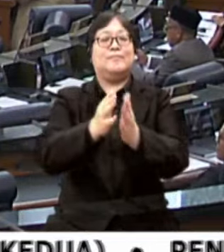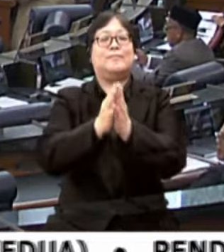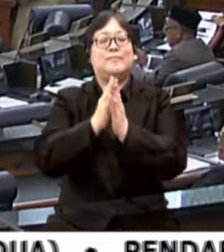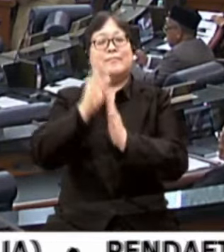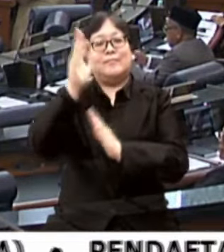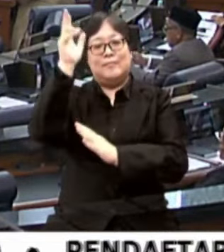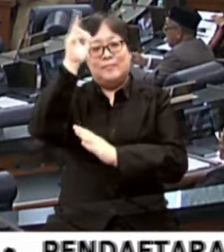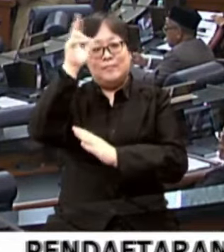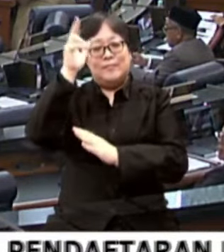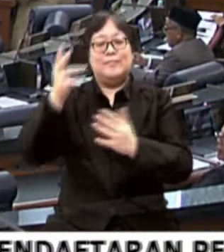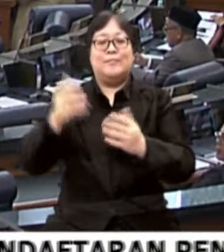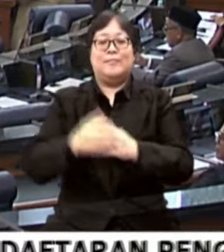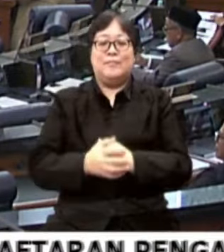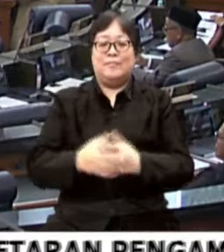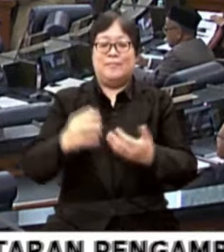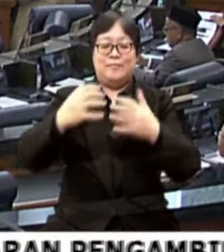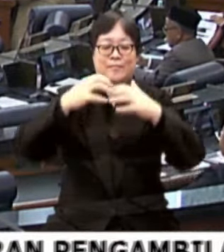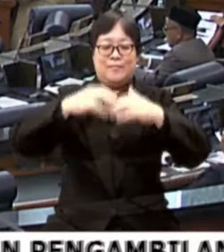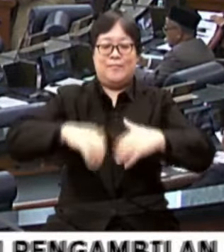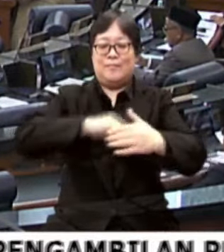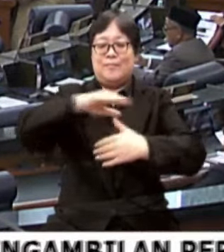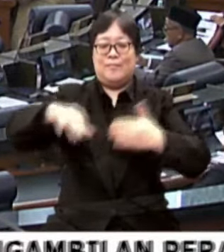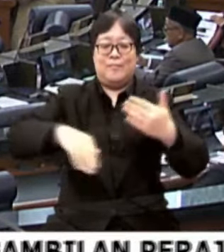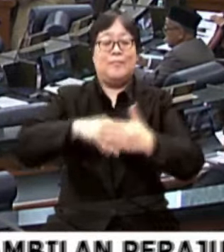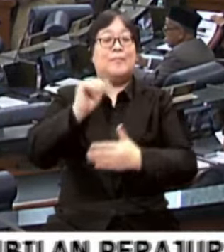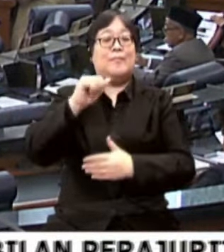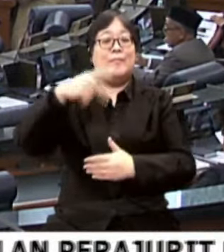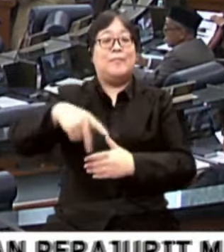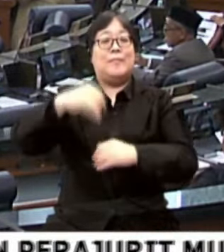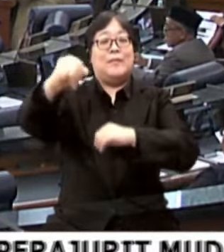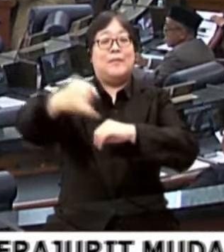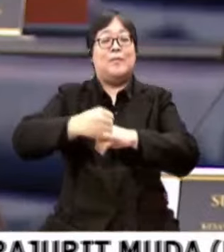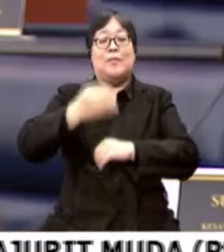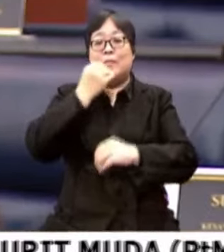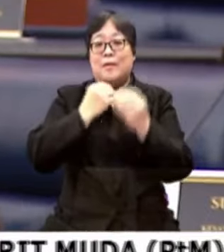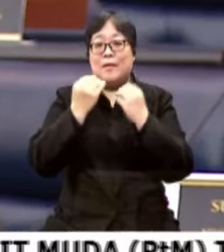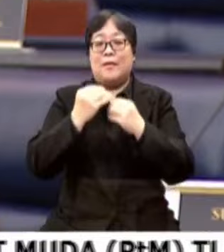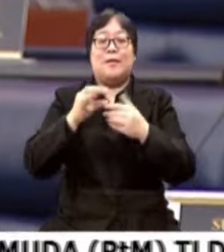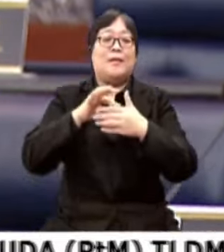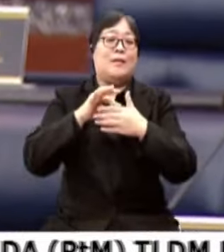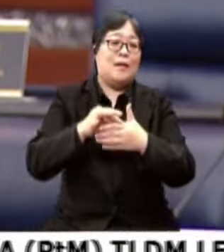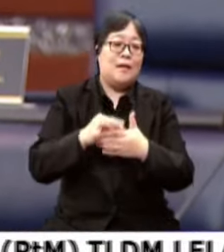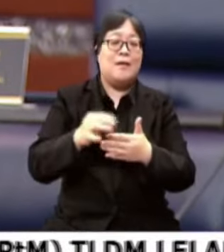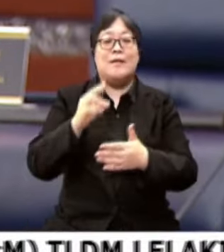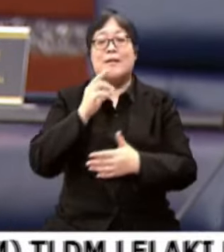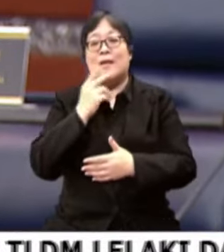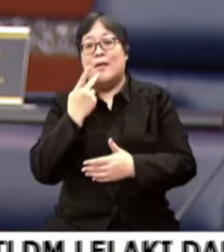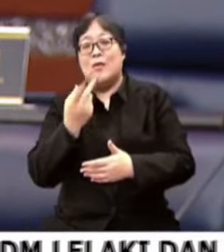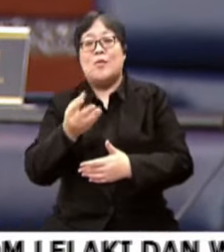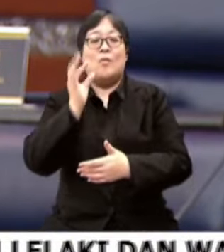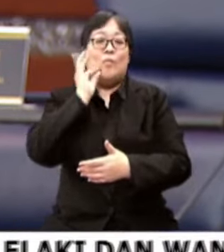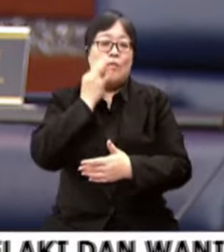untuk memalsukan semua IP untuk impor makanan daging untuk